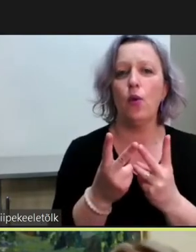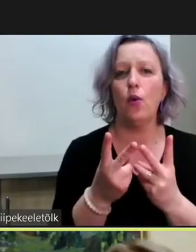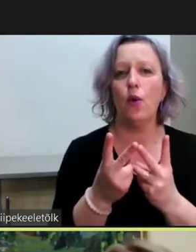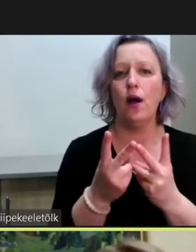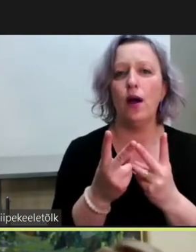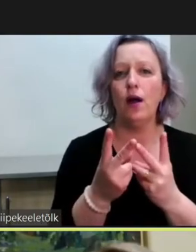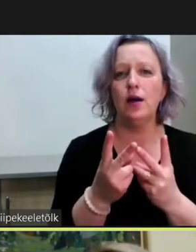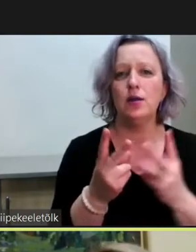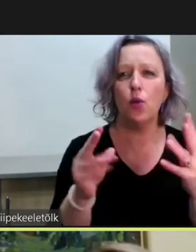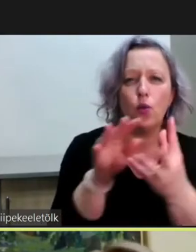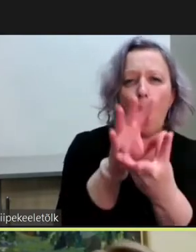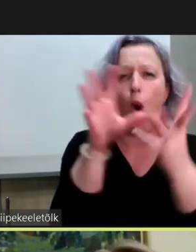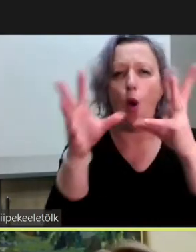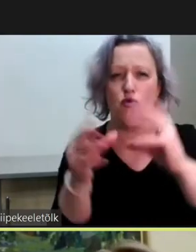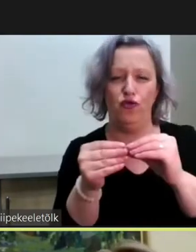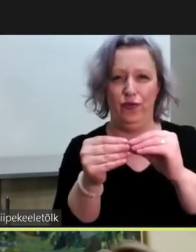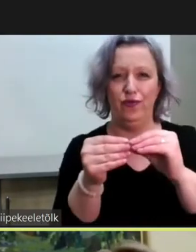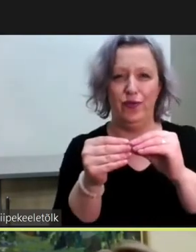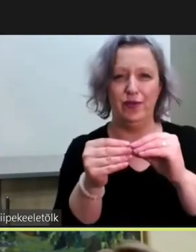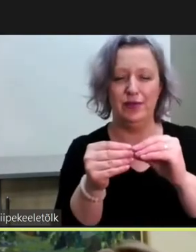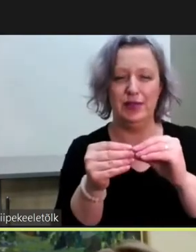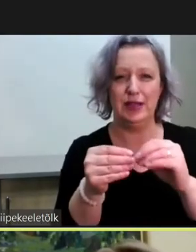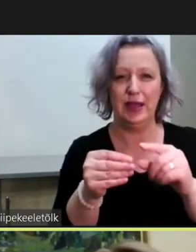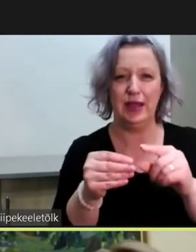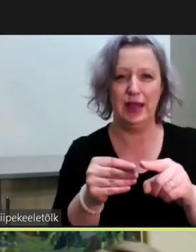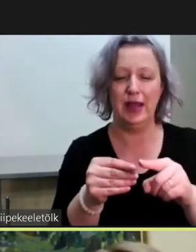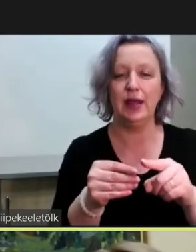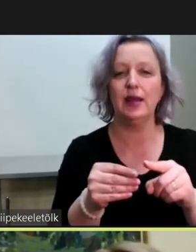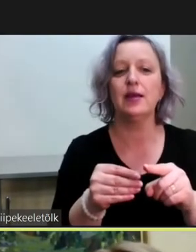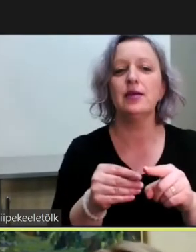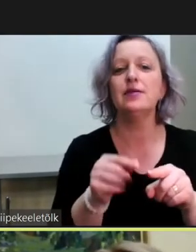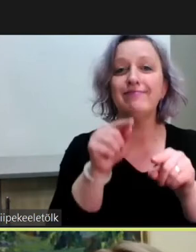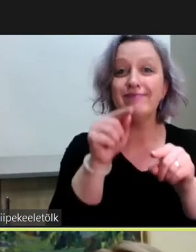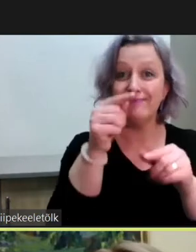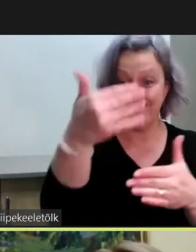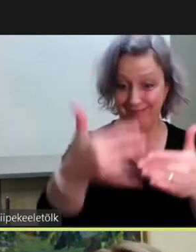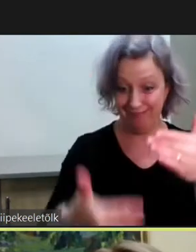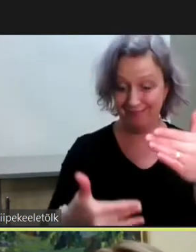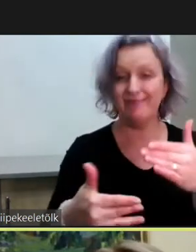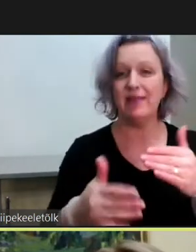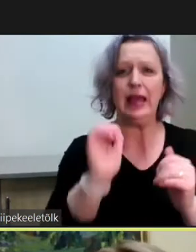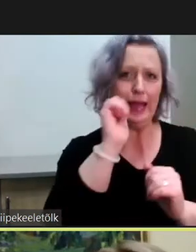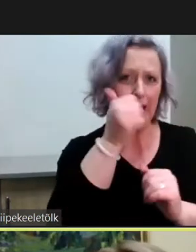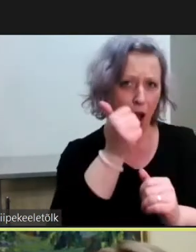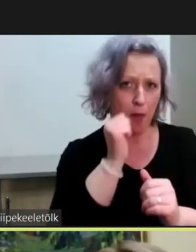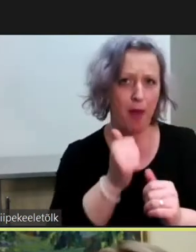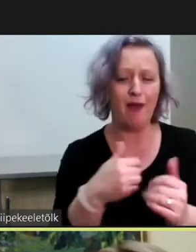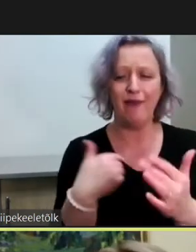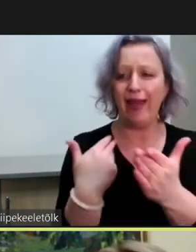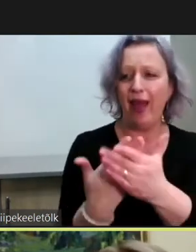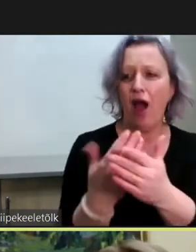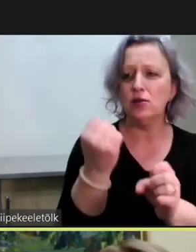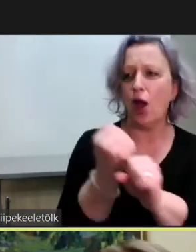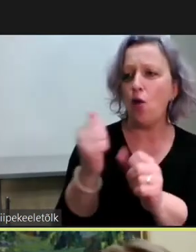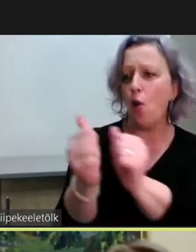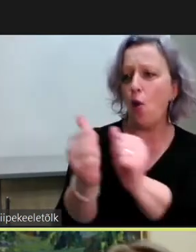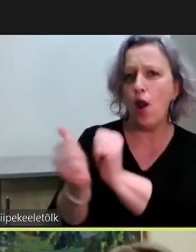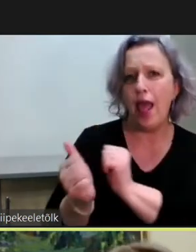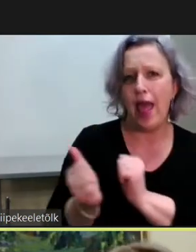kontsentraadi sellest, mida me igapäevaselt heade kolleegidega siis